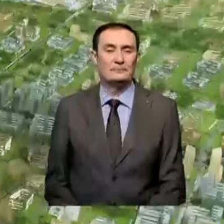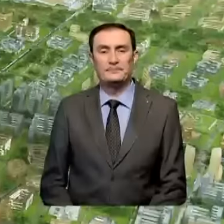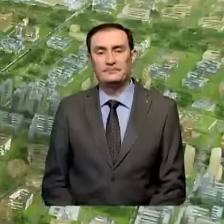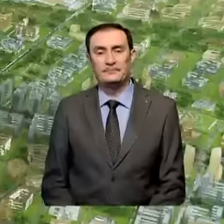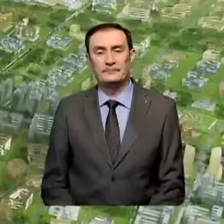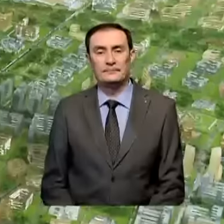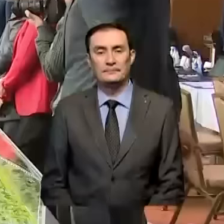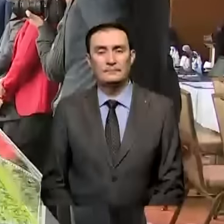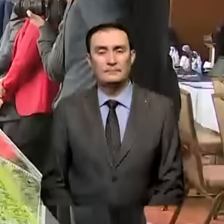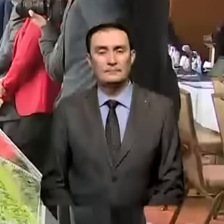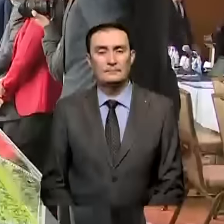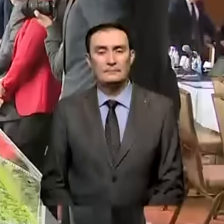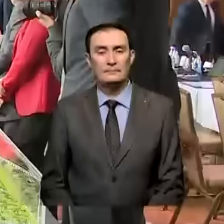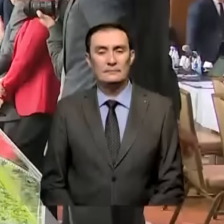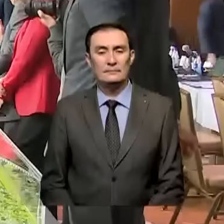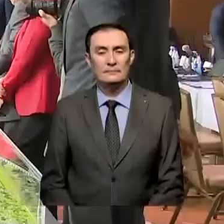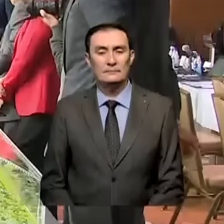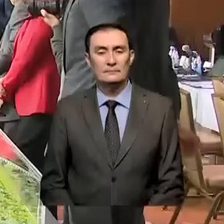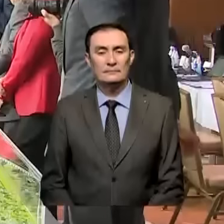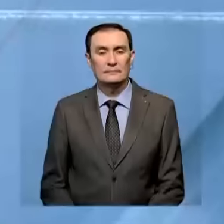Сержан Жумабаев, Алматы, 24 КИЗ.